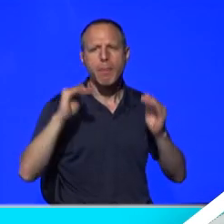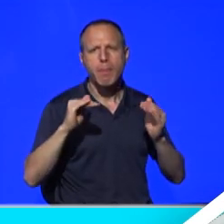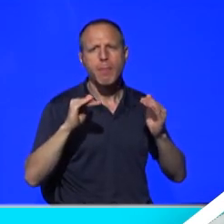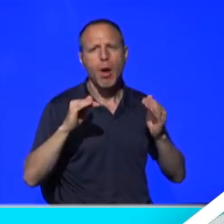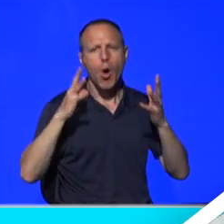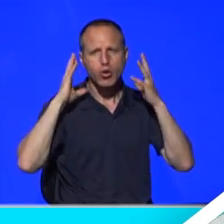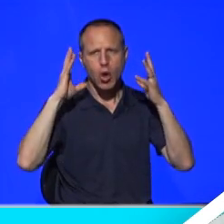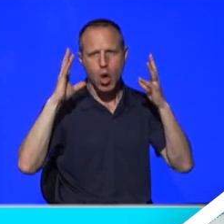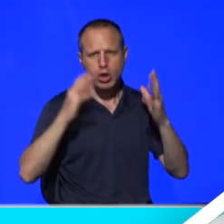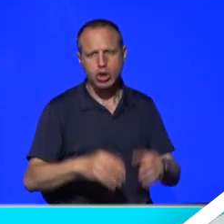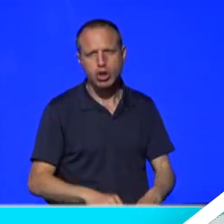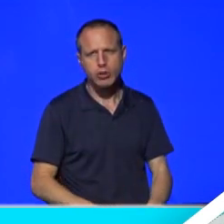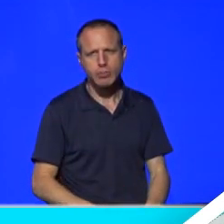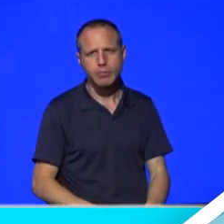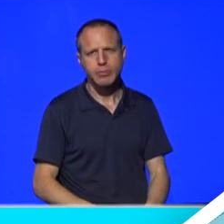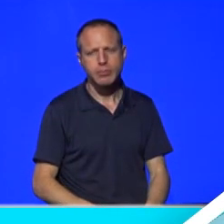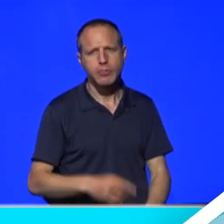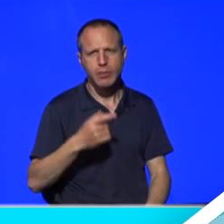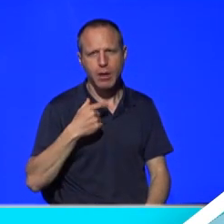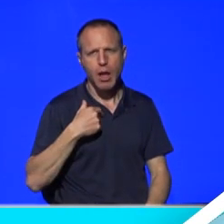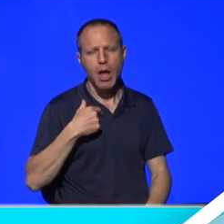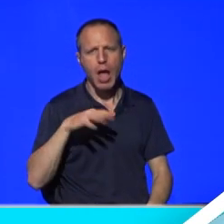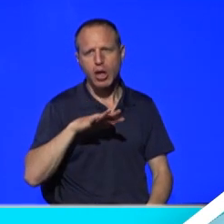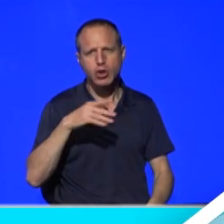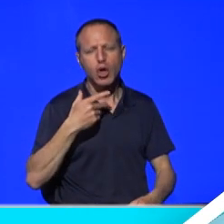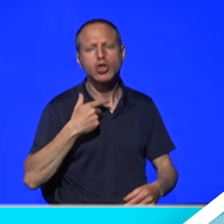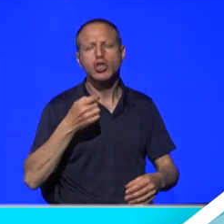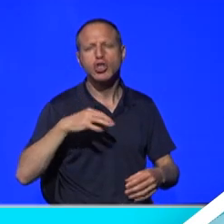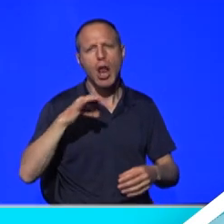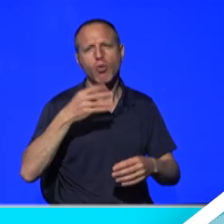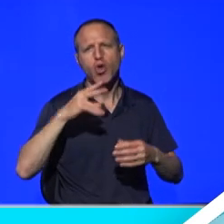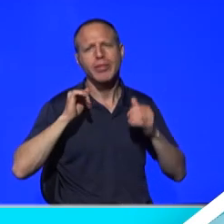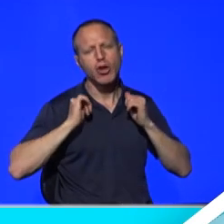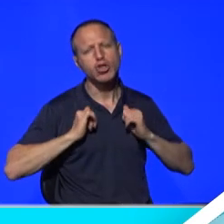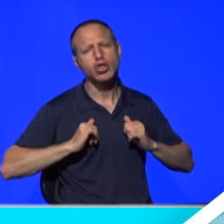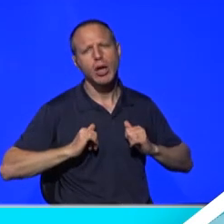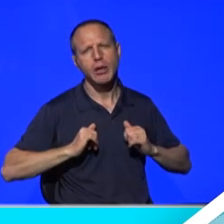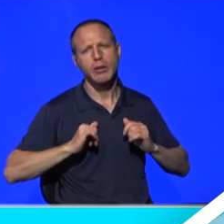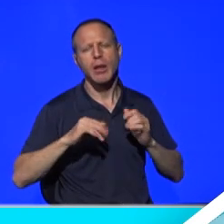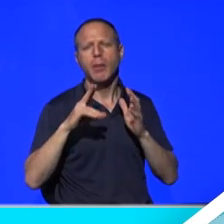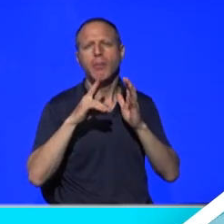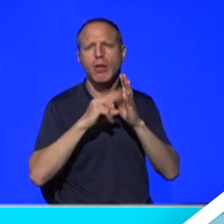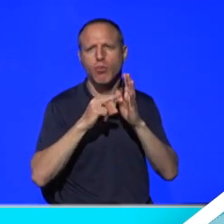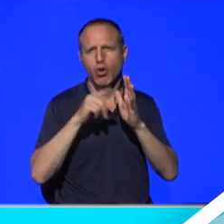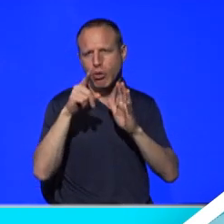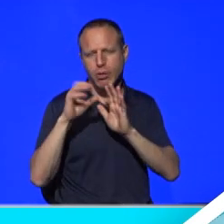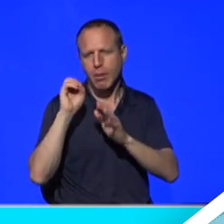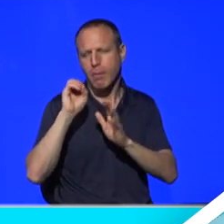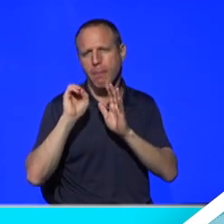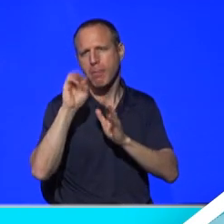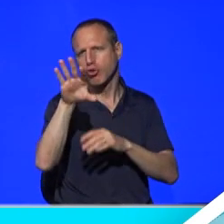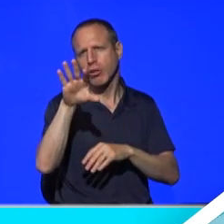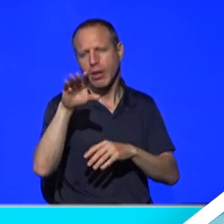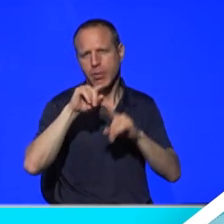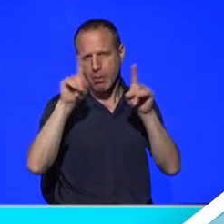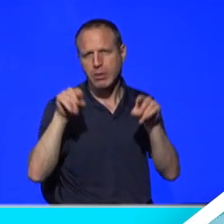שאתם מציגים. האזור שלנו הוא אזור הרבה יותר פסטורלי ושלב מהתמונות שאת מקרינה אותם ברגע במסך. זה